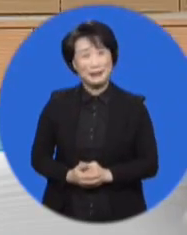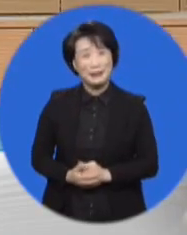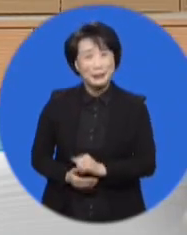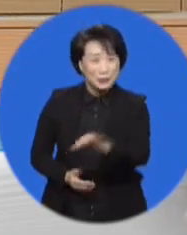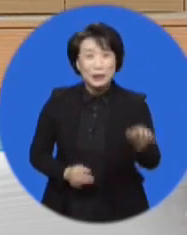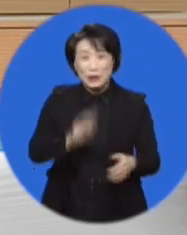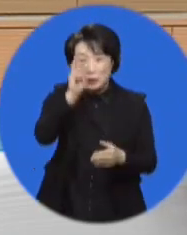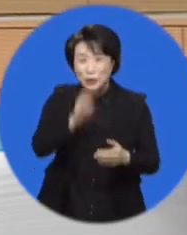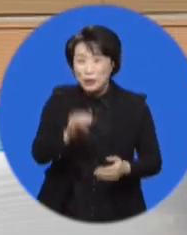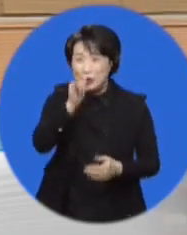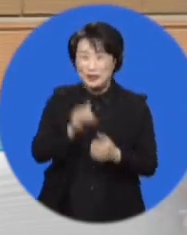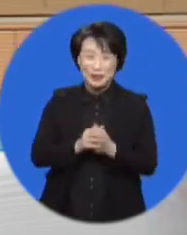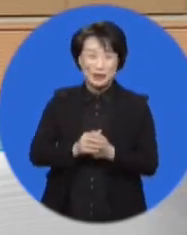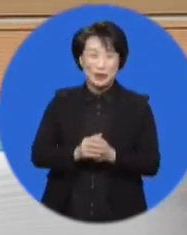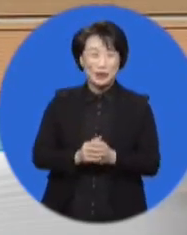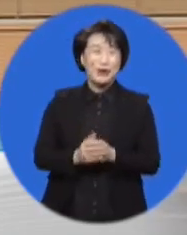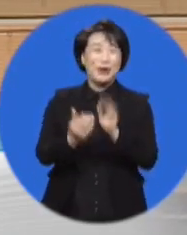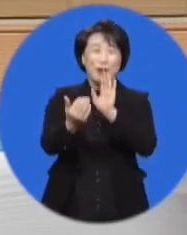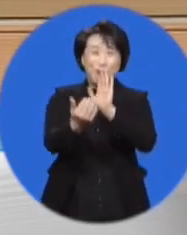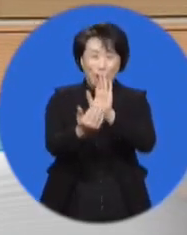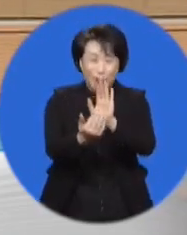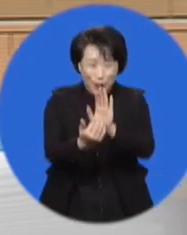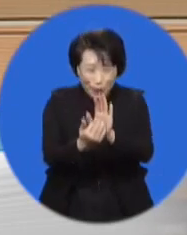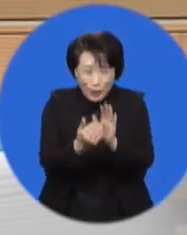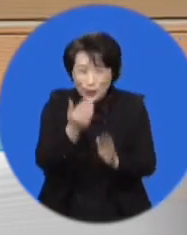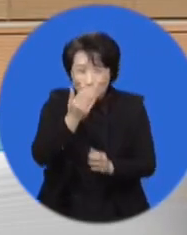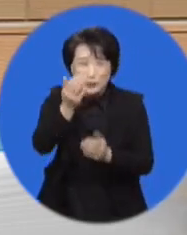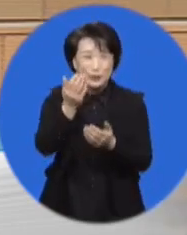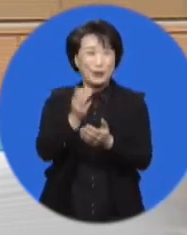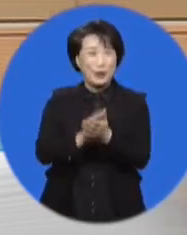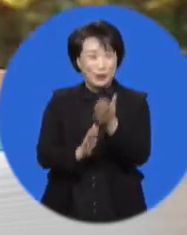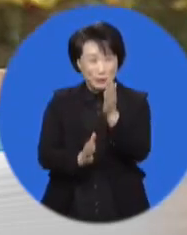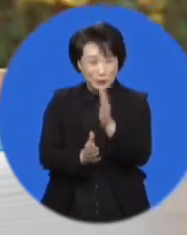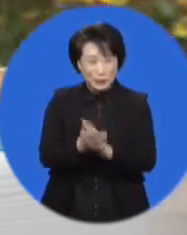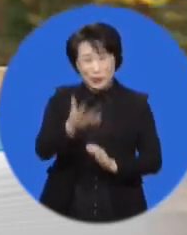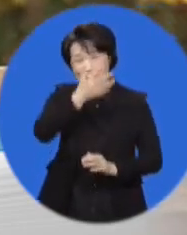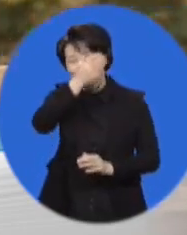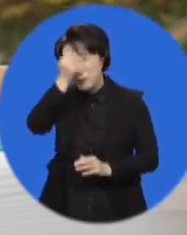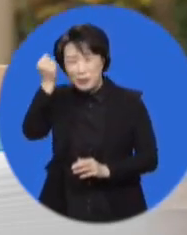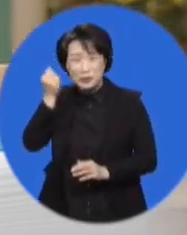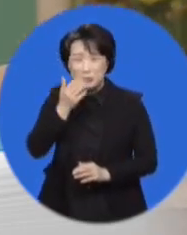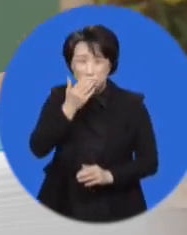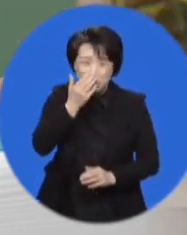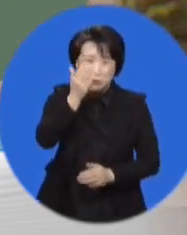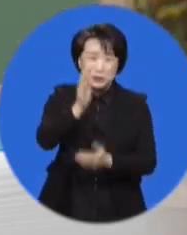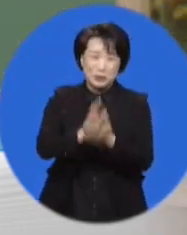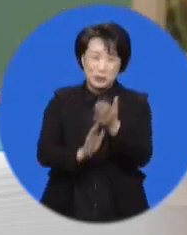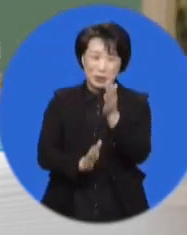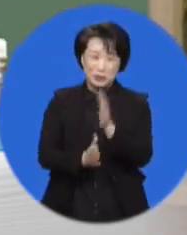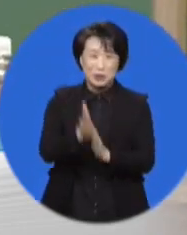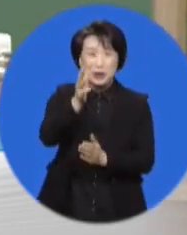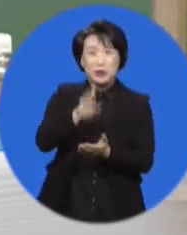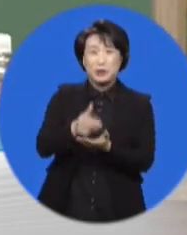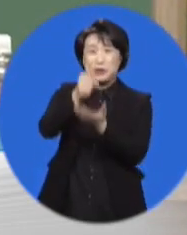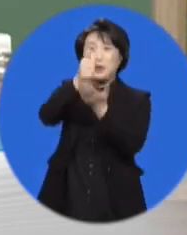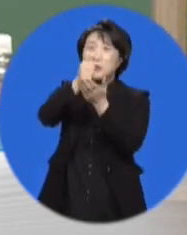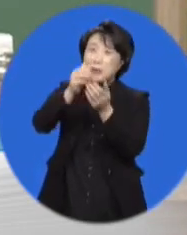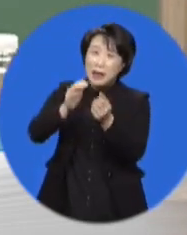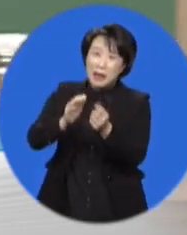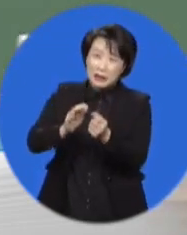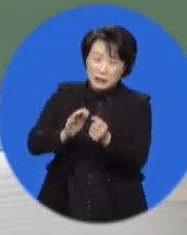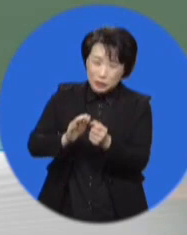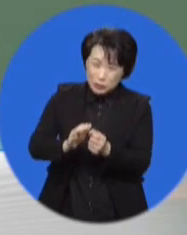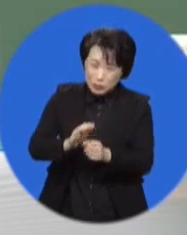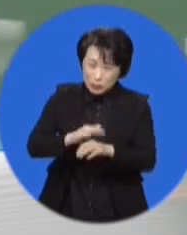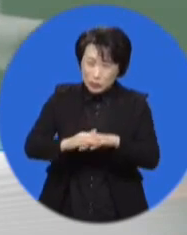우리 둘이 둘자리에 거절할 수 없어. 애매할 수 없어.